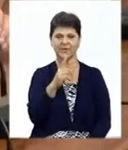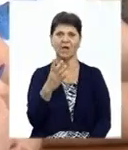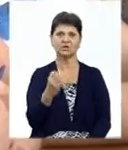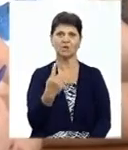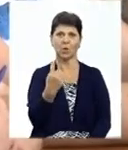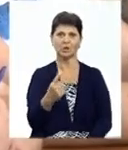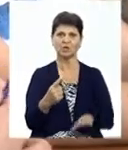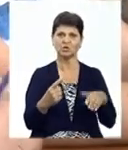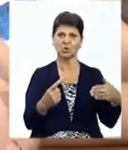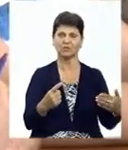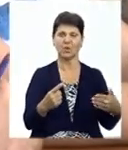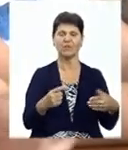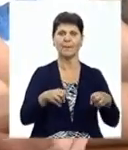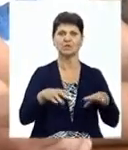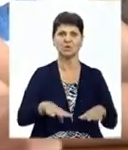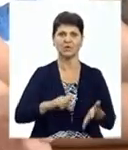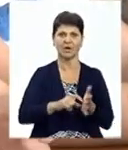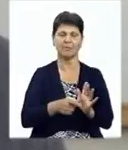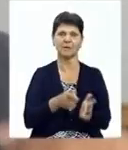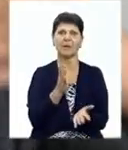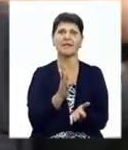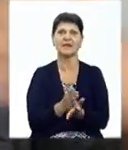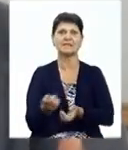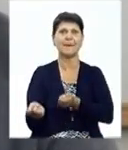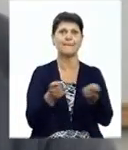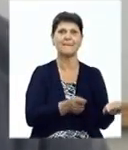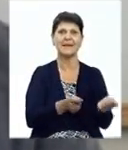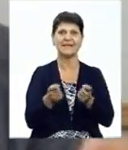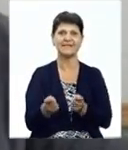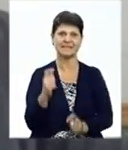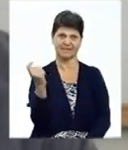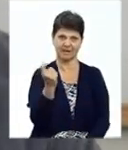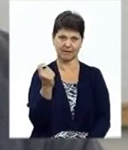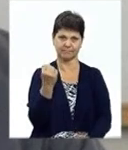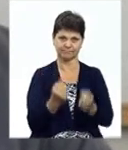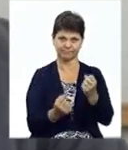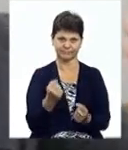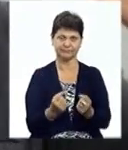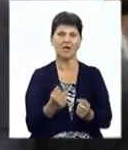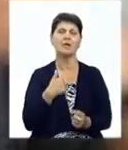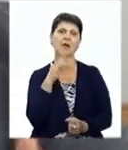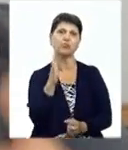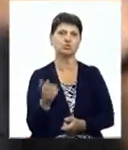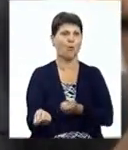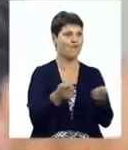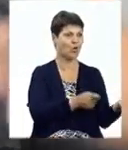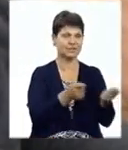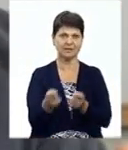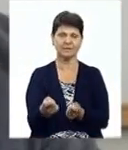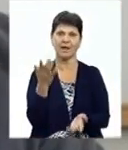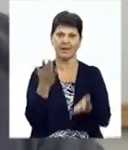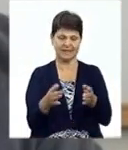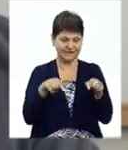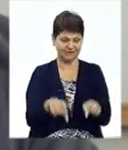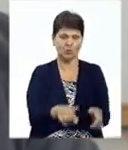щодо постанови Кабміну, стали і перевізники. Я буду вас возити, ну ви пойміть, якщо ми в цьому не наведемо